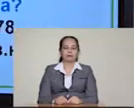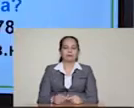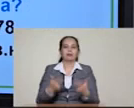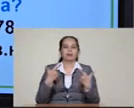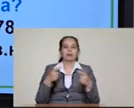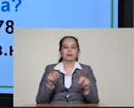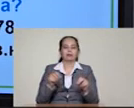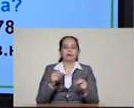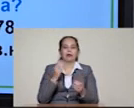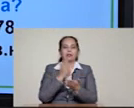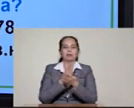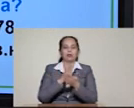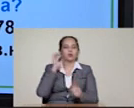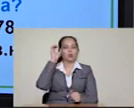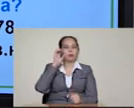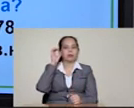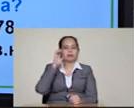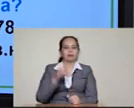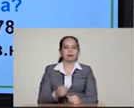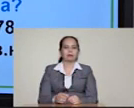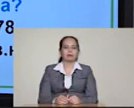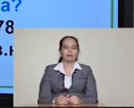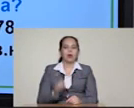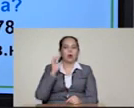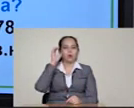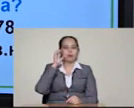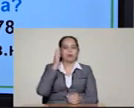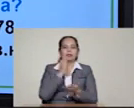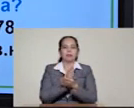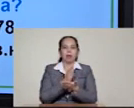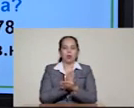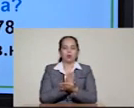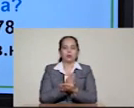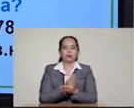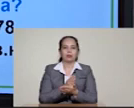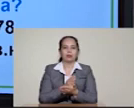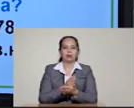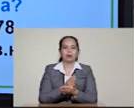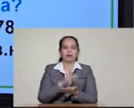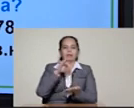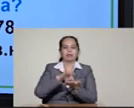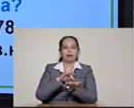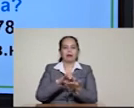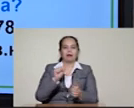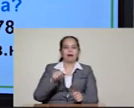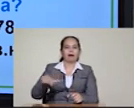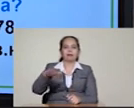Где расположен Узбекистан? Узбекистан расположен в Центральной